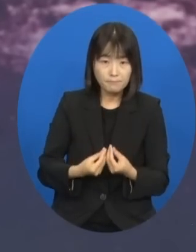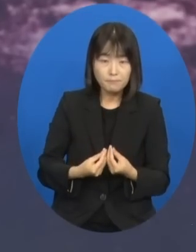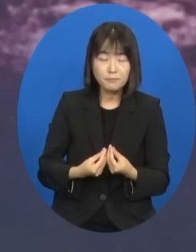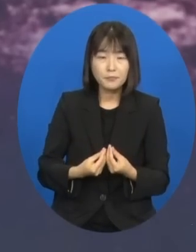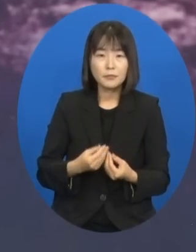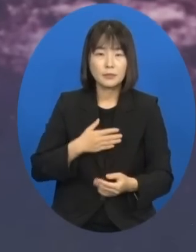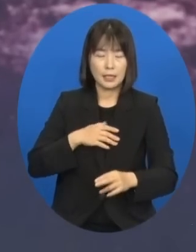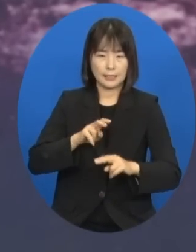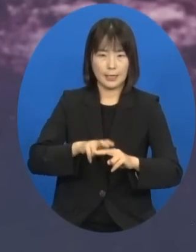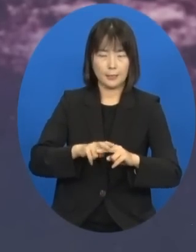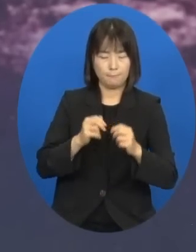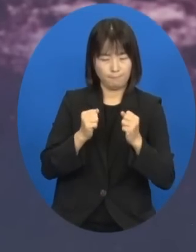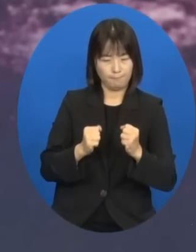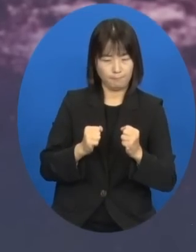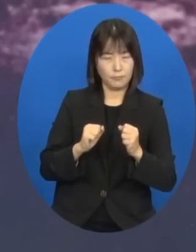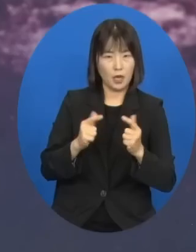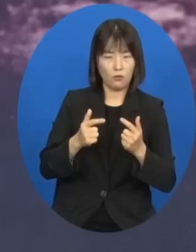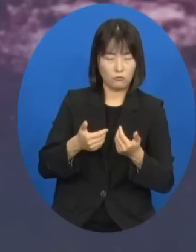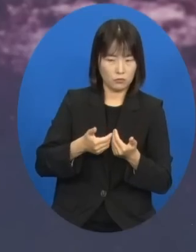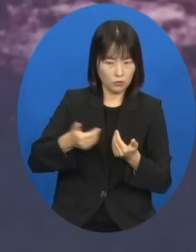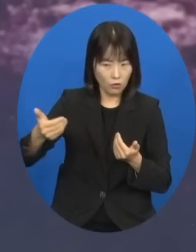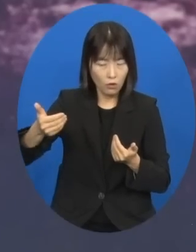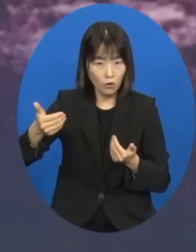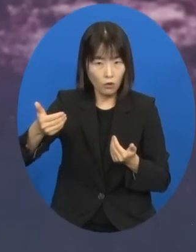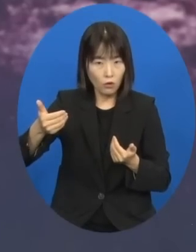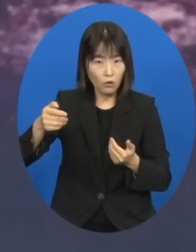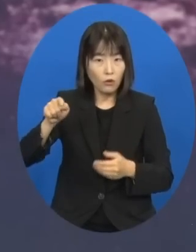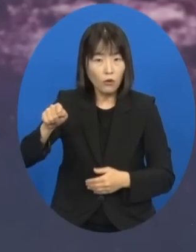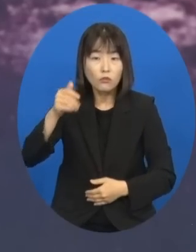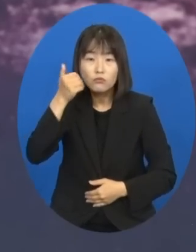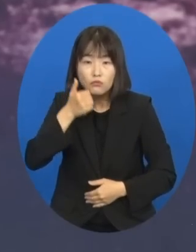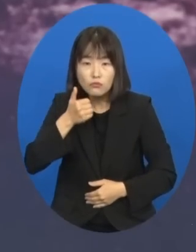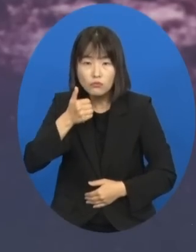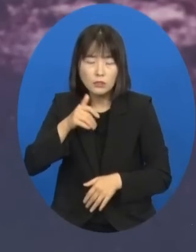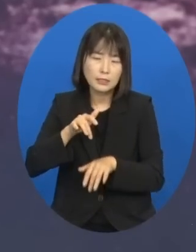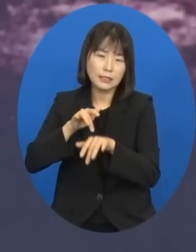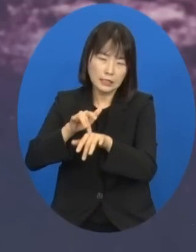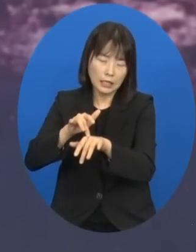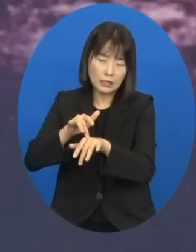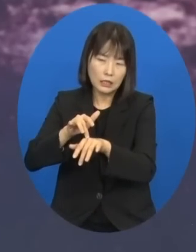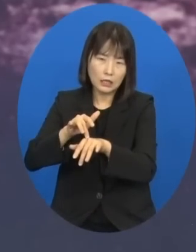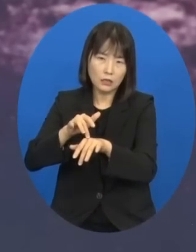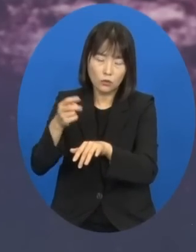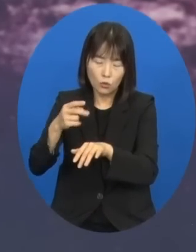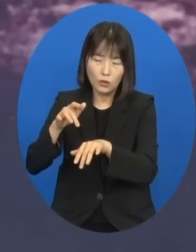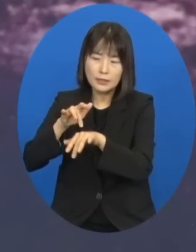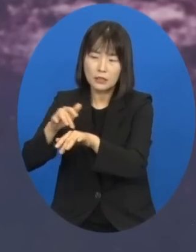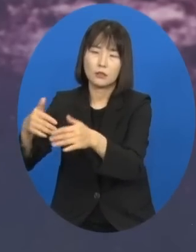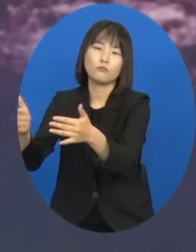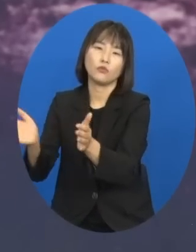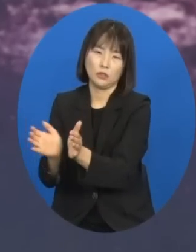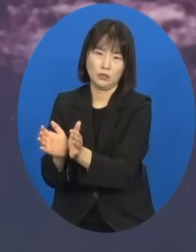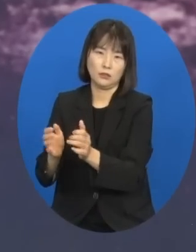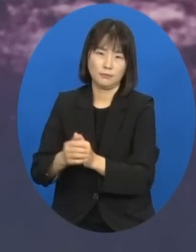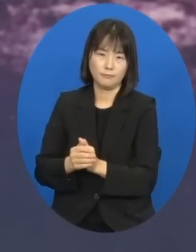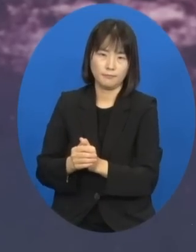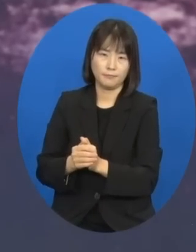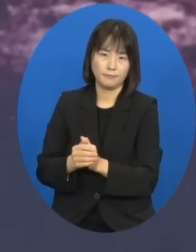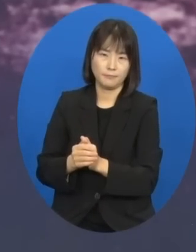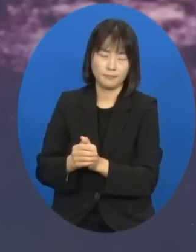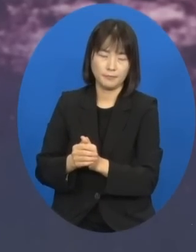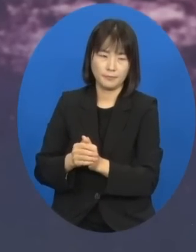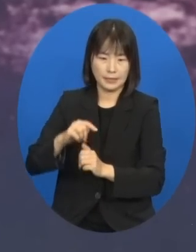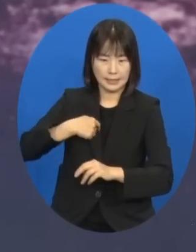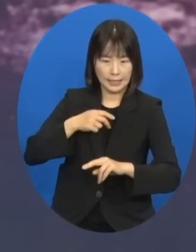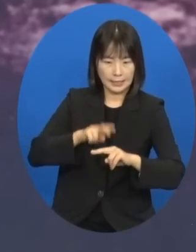처소에 있지 않고 떠난 자들이 누굽니까? 사탄과 그의 무리들입니다. 자기 처소에 있어야